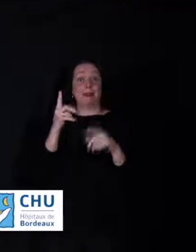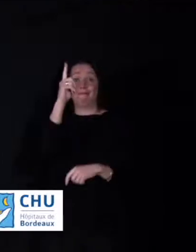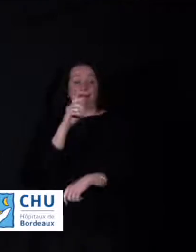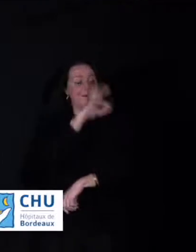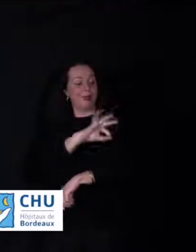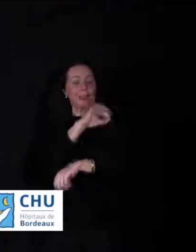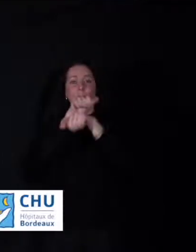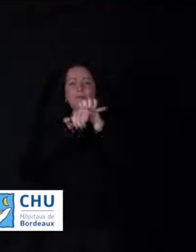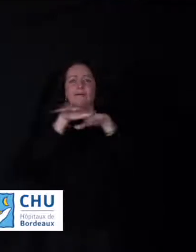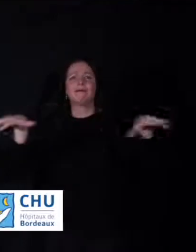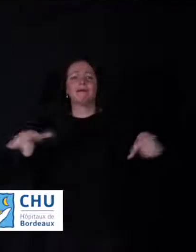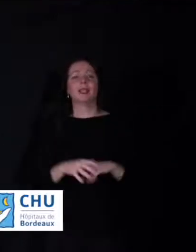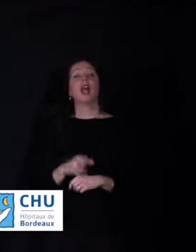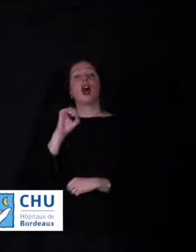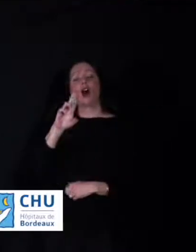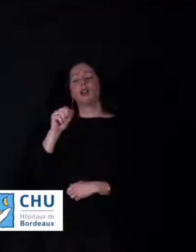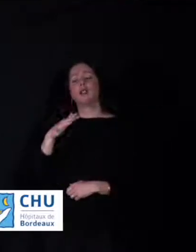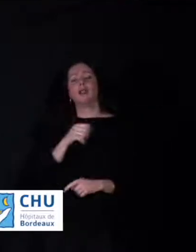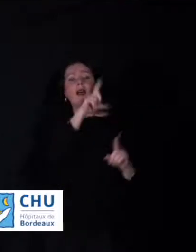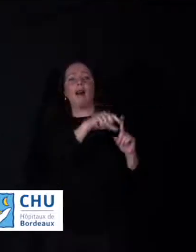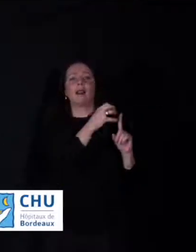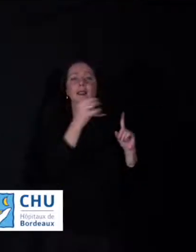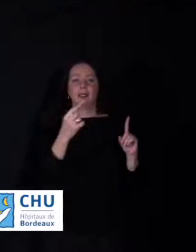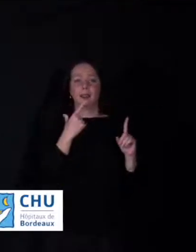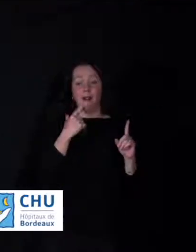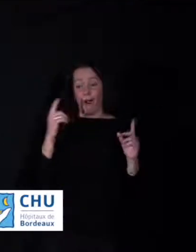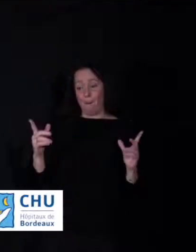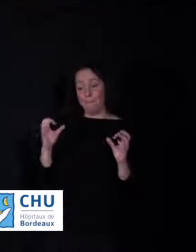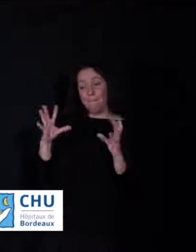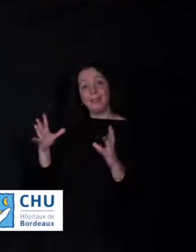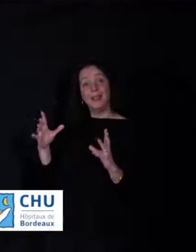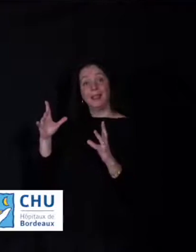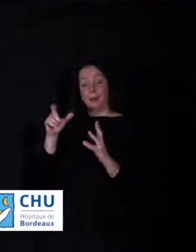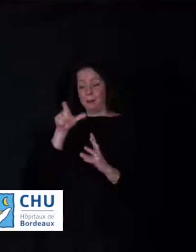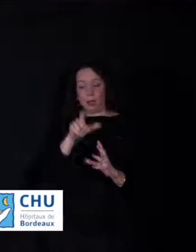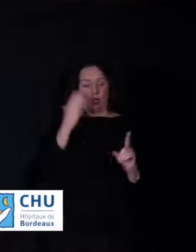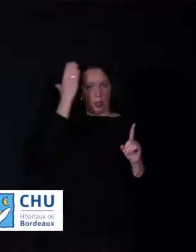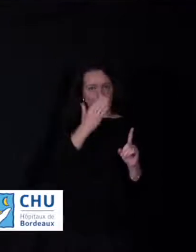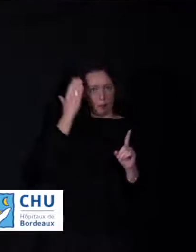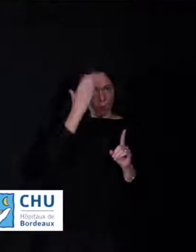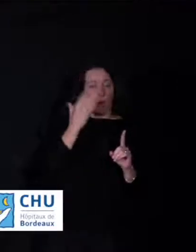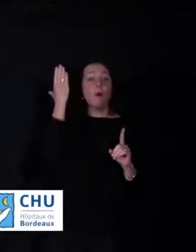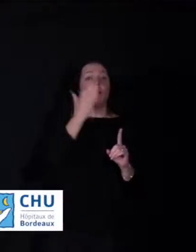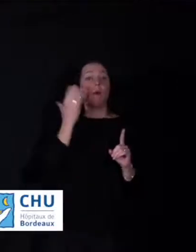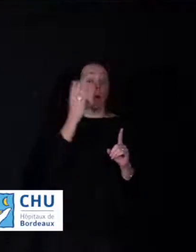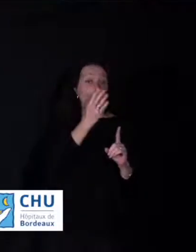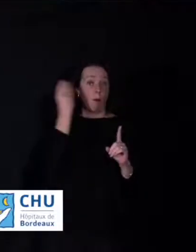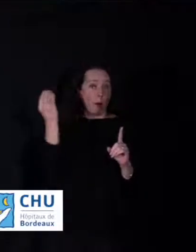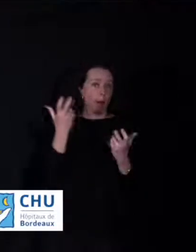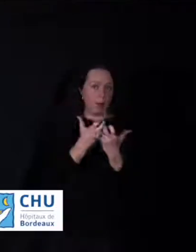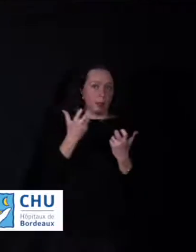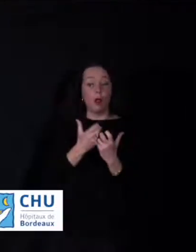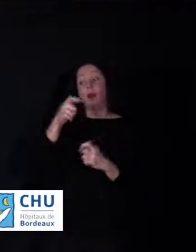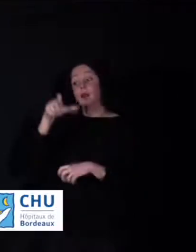le dit Éric Orsena, c'est la rencontre adoucie et arrangée entre un organisme animal, en l'occurrence humain, et un